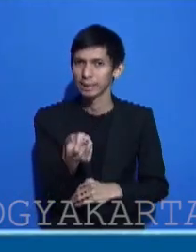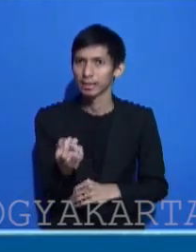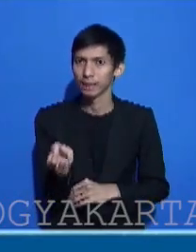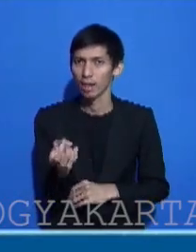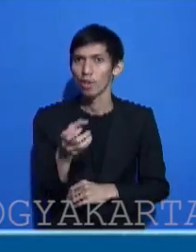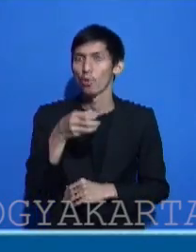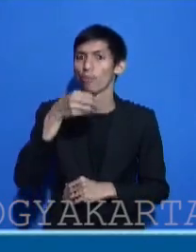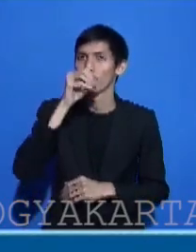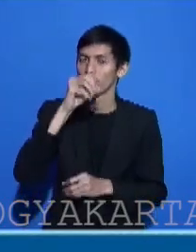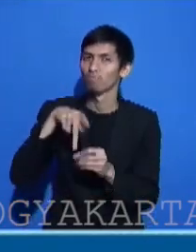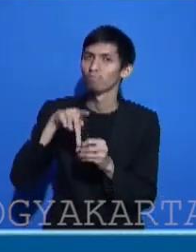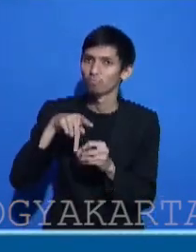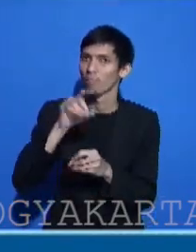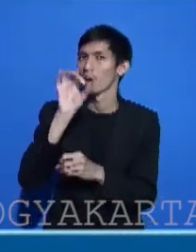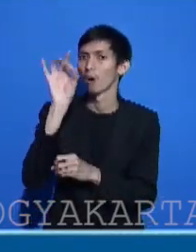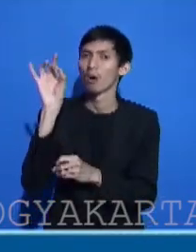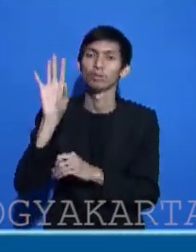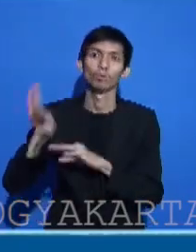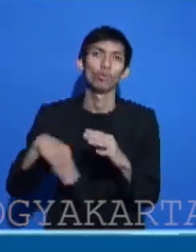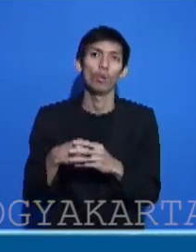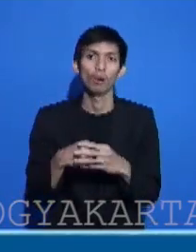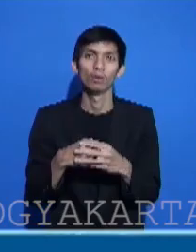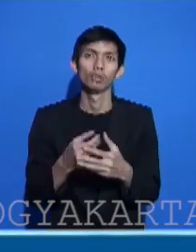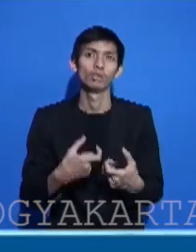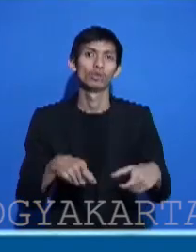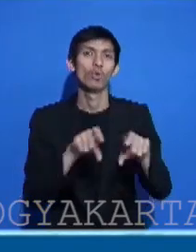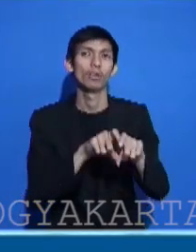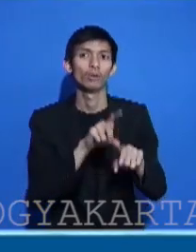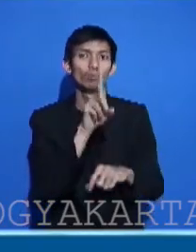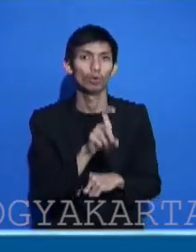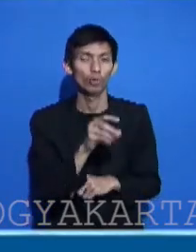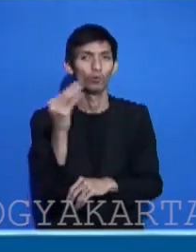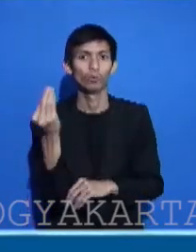unjukan. Sedaya wau dipun jumbuhaken kalian kabetahan wisatawan.